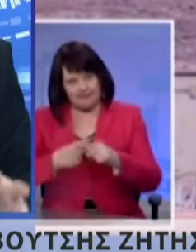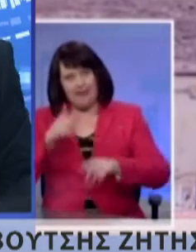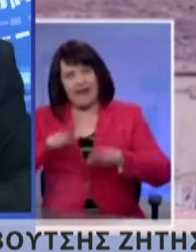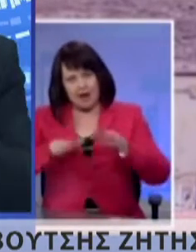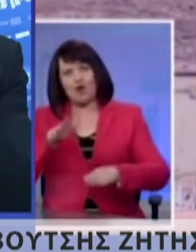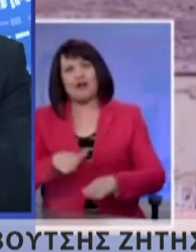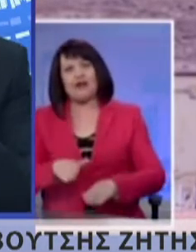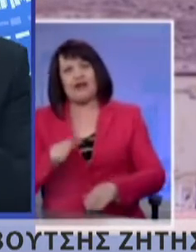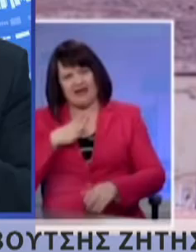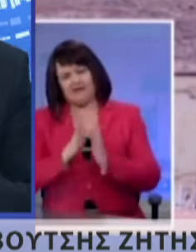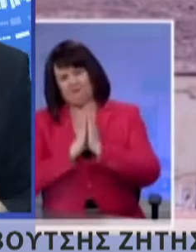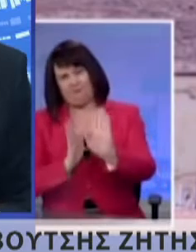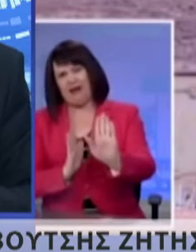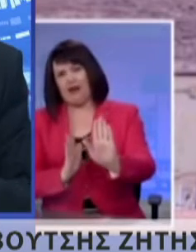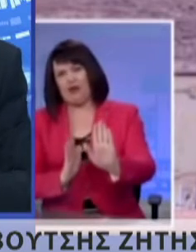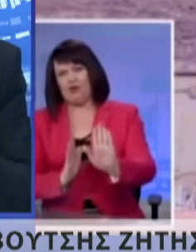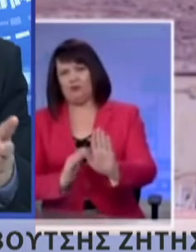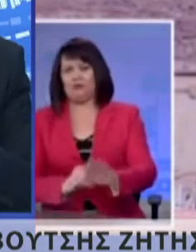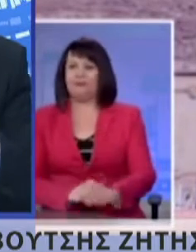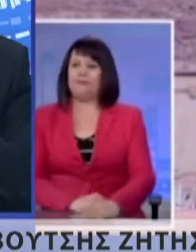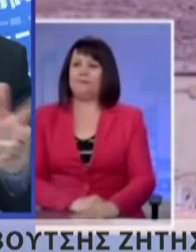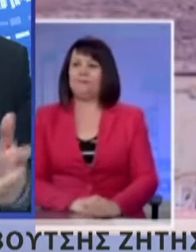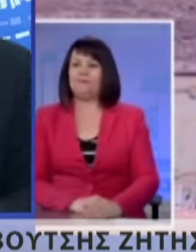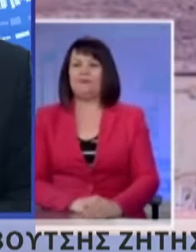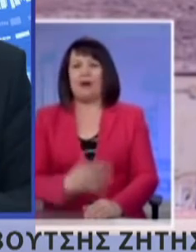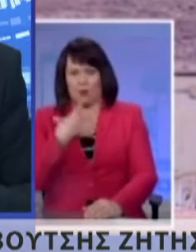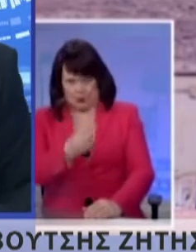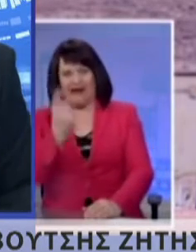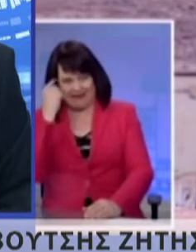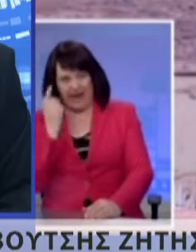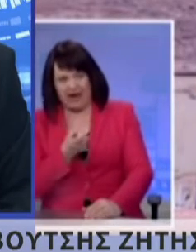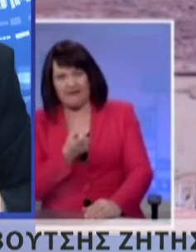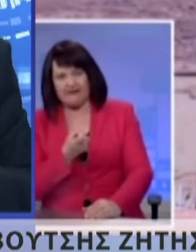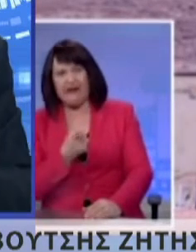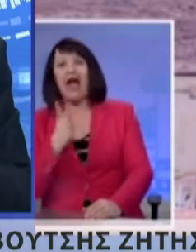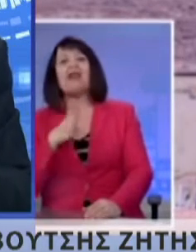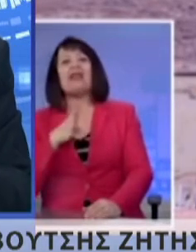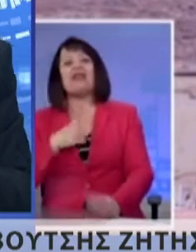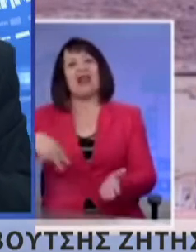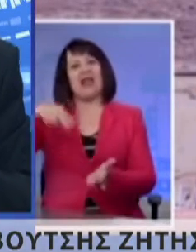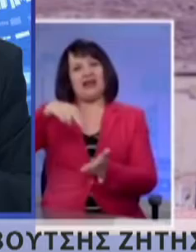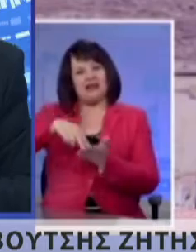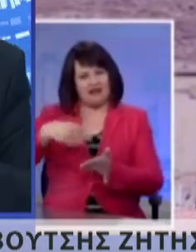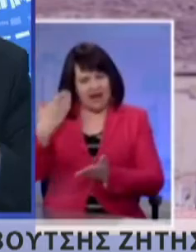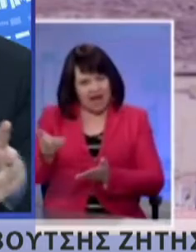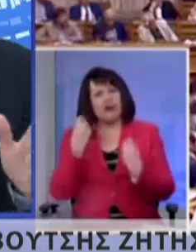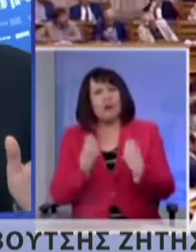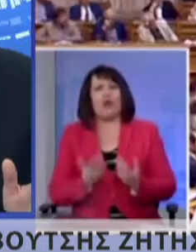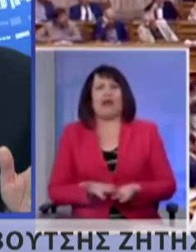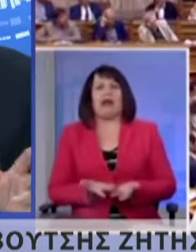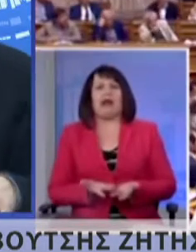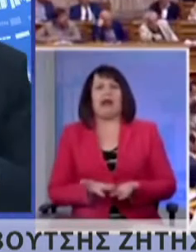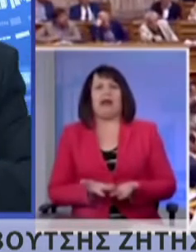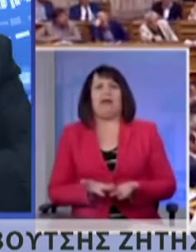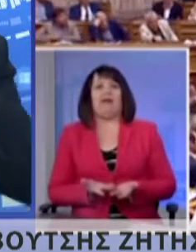την είδατε εκεί, με το άλλο μαγείρεμα του κυρίου Κουίκ και με τα ορητήρια του κυρίου Φωκά. Και τώρα, επειδή ο κύριος Βούτσης ακόμη δεν βρήκε την